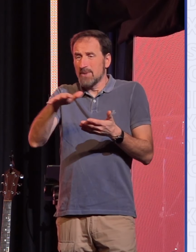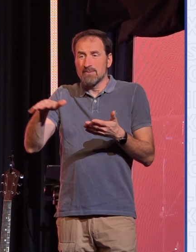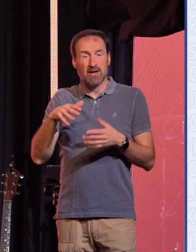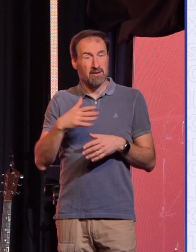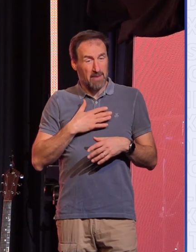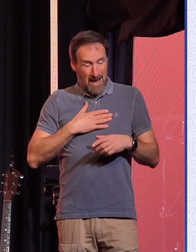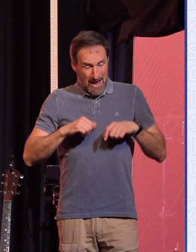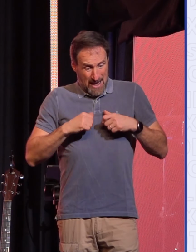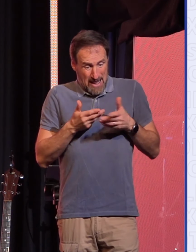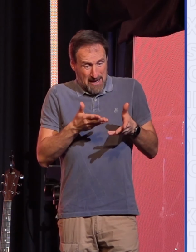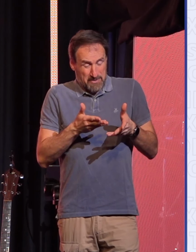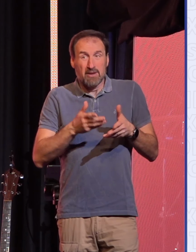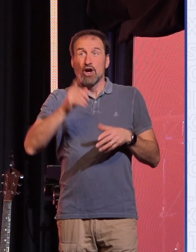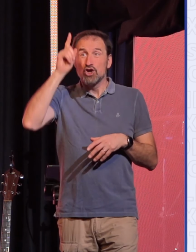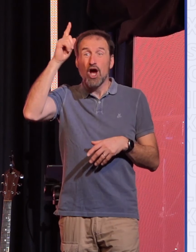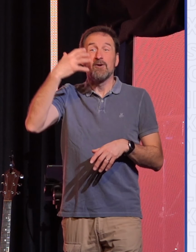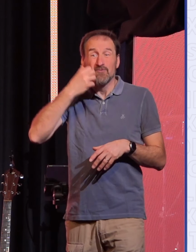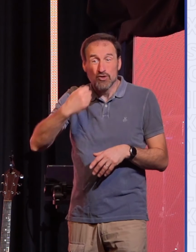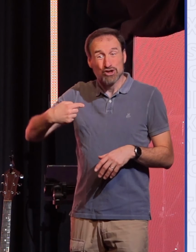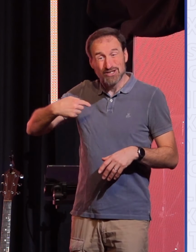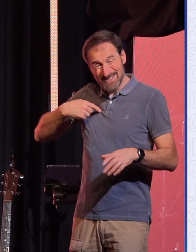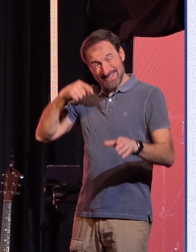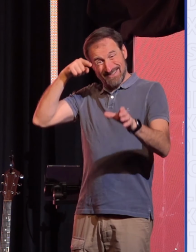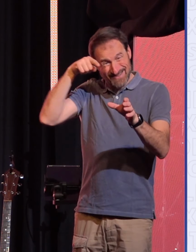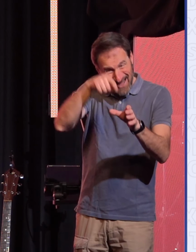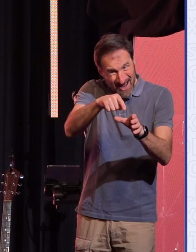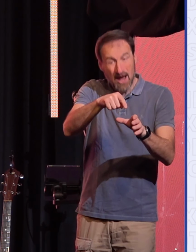möchte, um dort einen Unterschied zu machen.